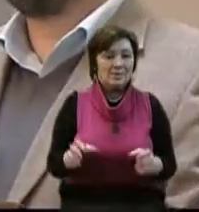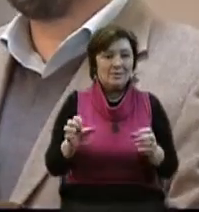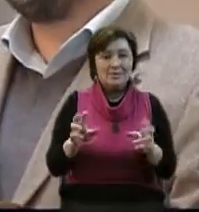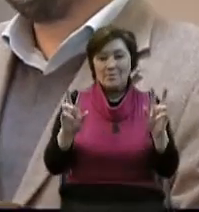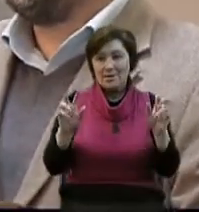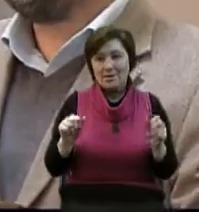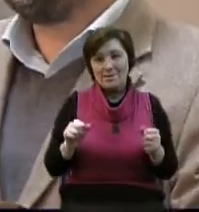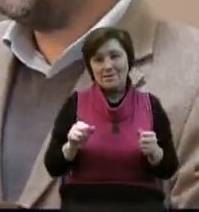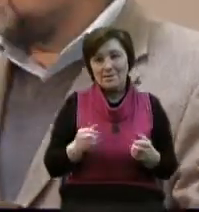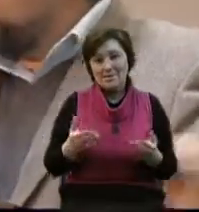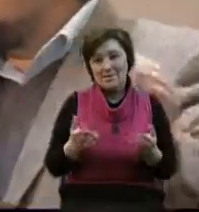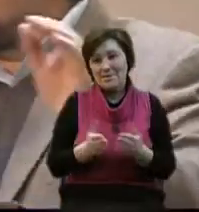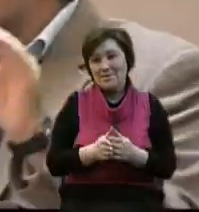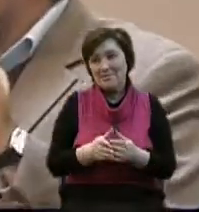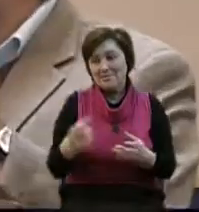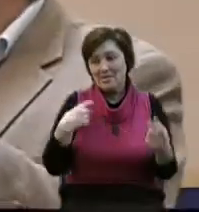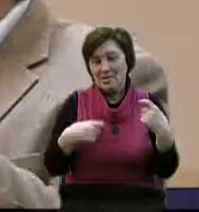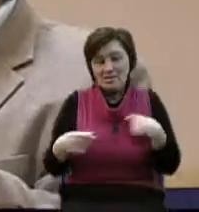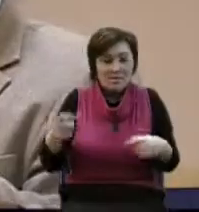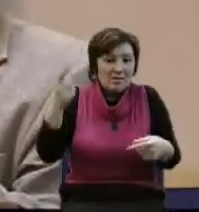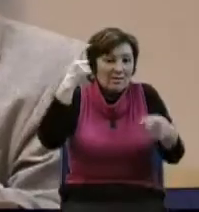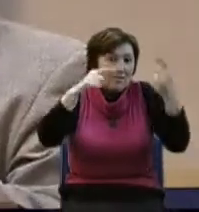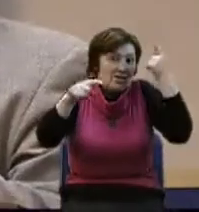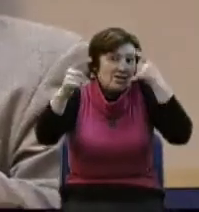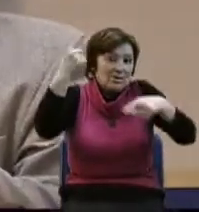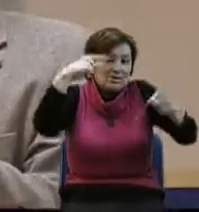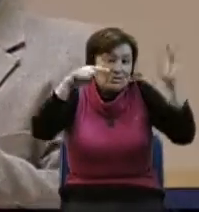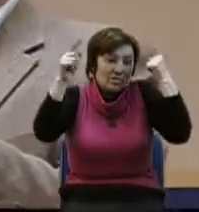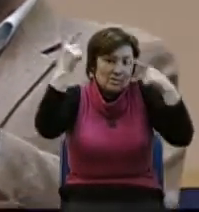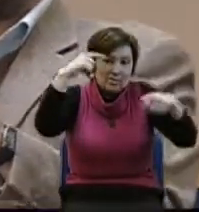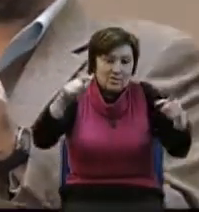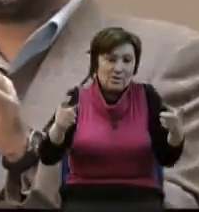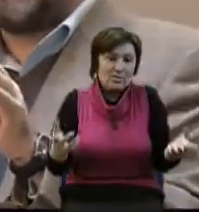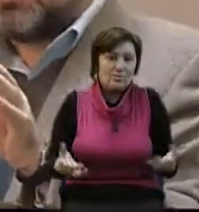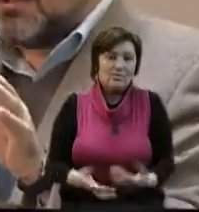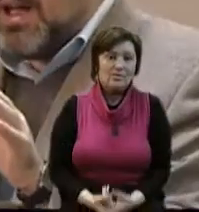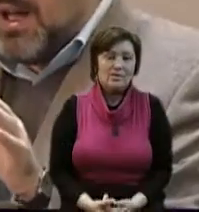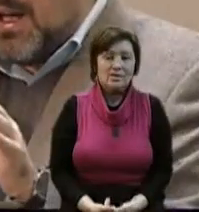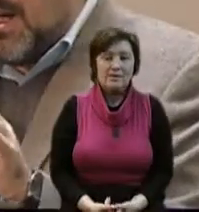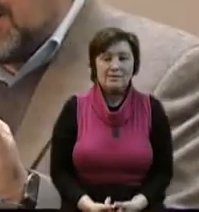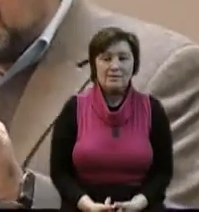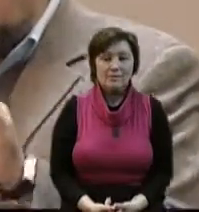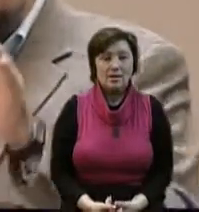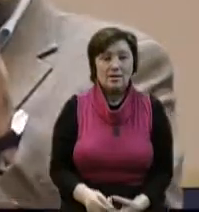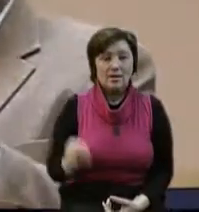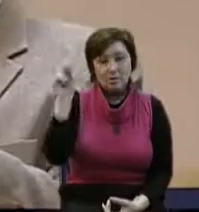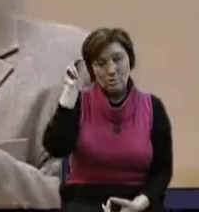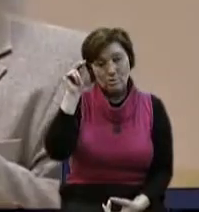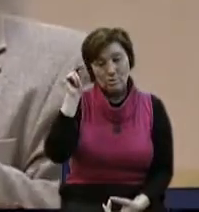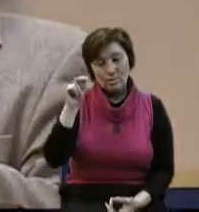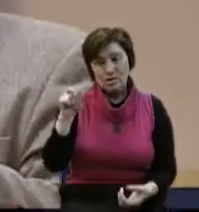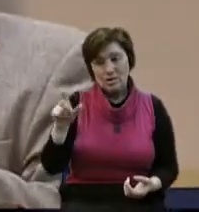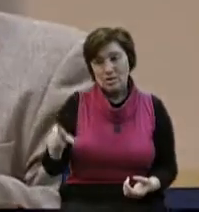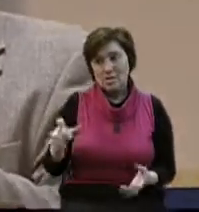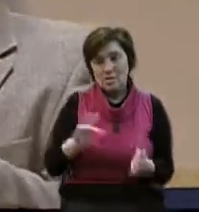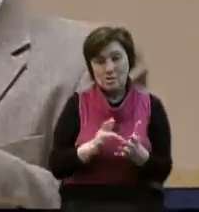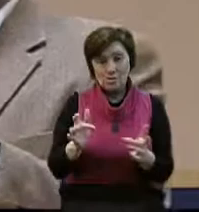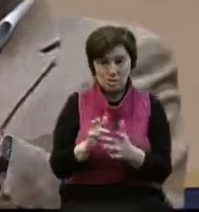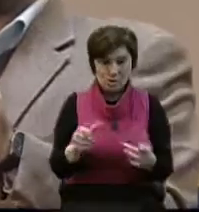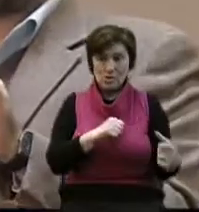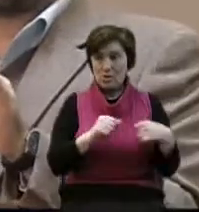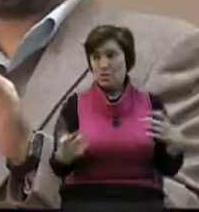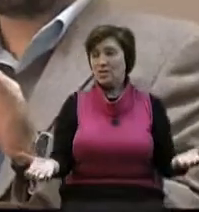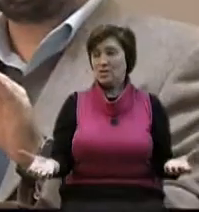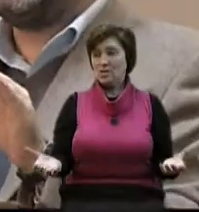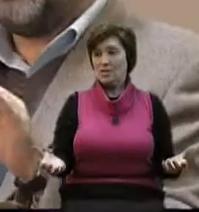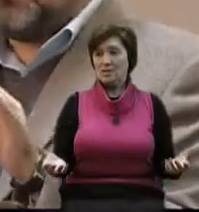правил, которые они нагромоздили на Слово Божие, ученики Иисуса Христа, они согрешили. В данном случае